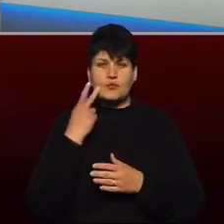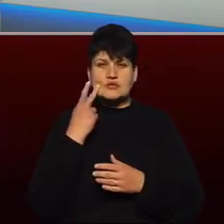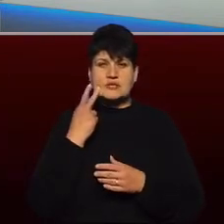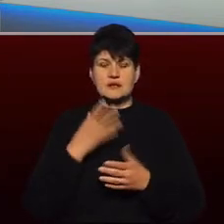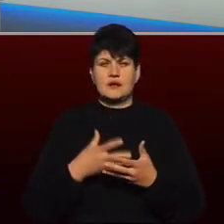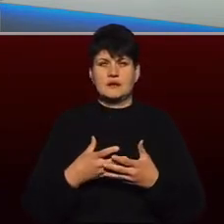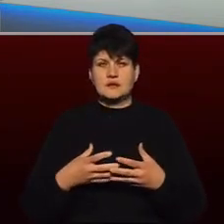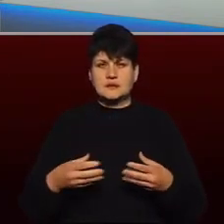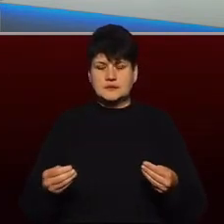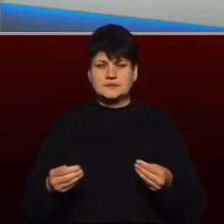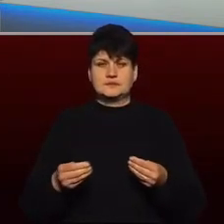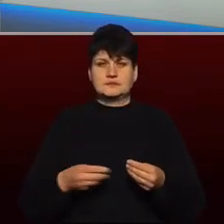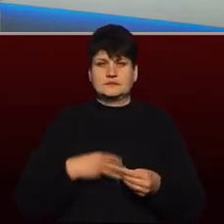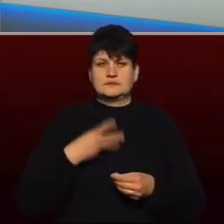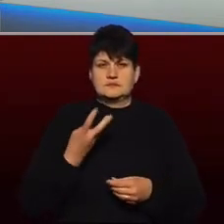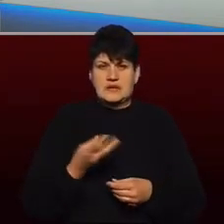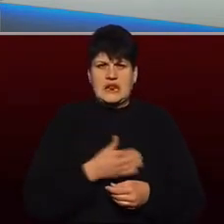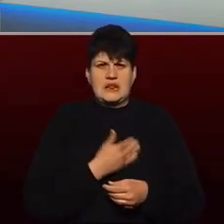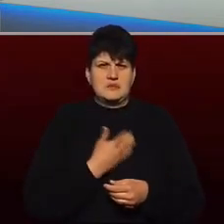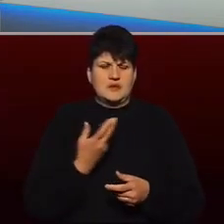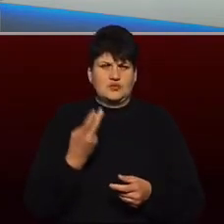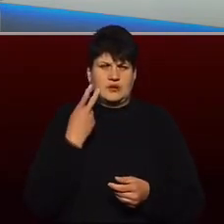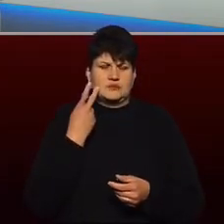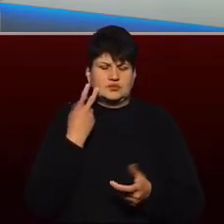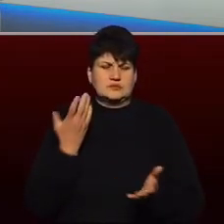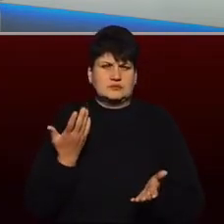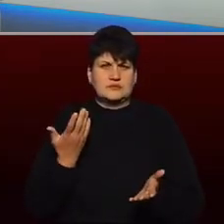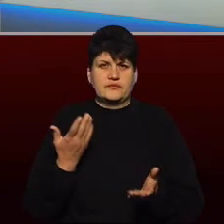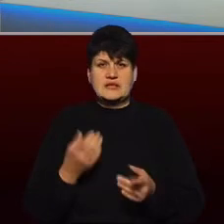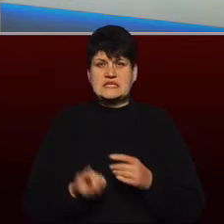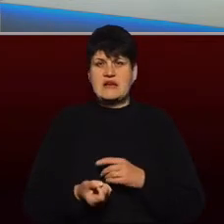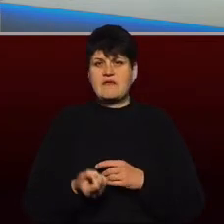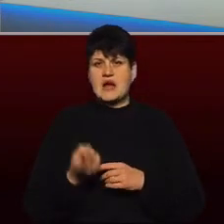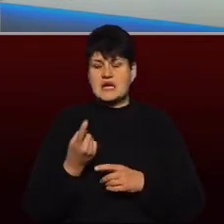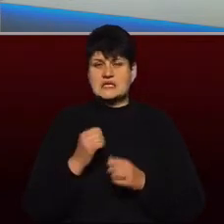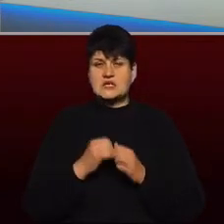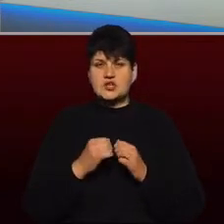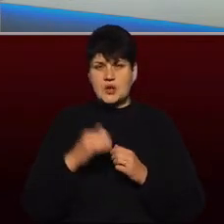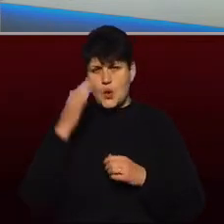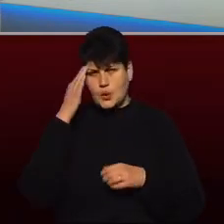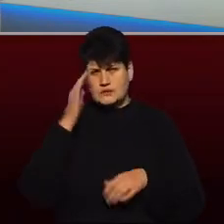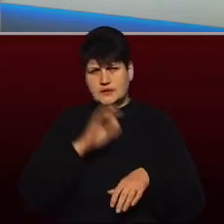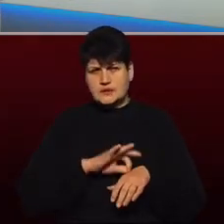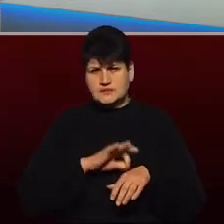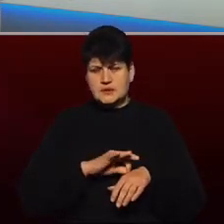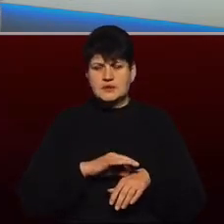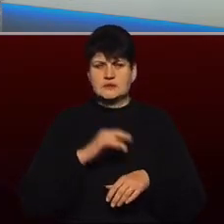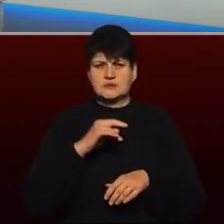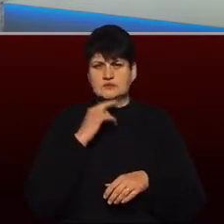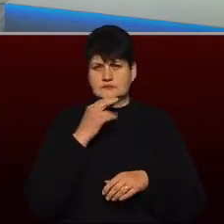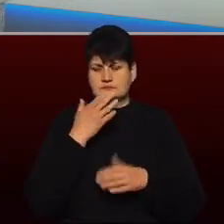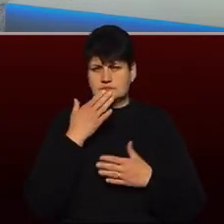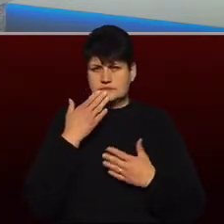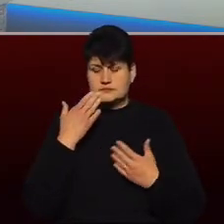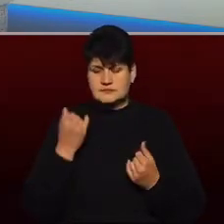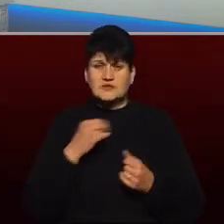постійна температура непоясненого генезу. З'являється часто головний біль, на який ніхто не звертає. Тобто, звертають увагу,